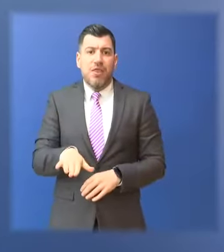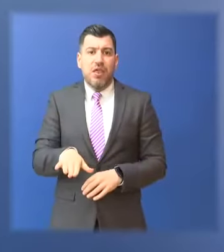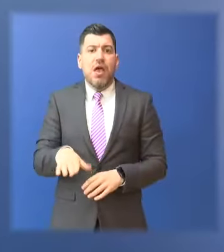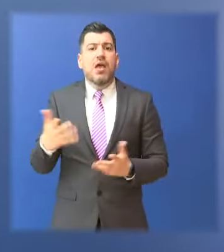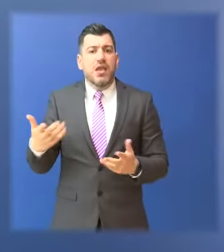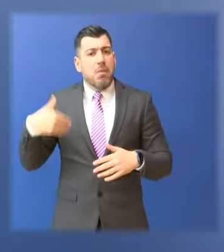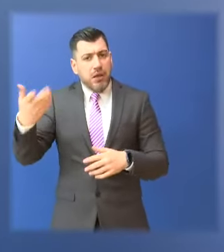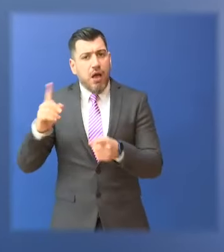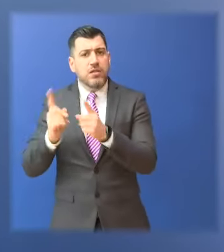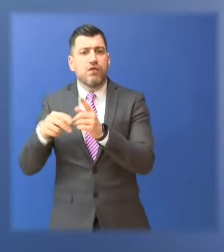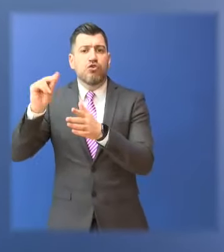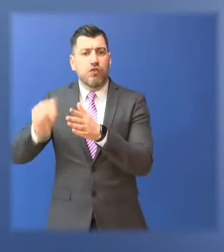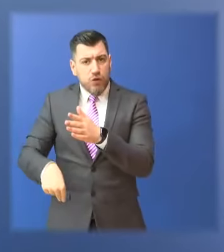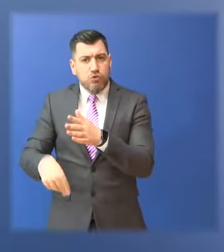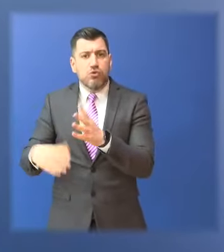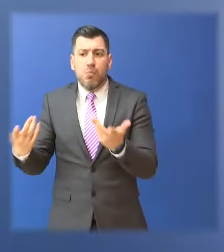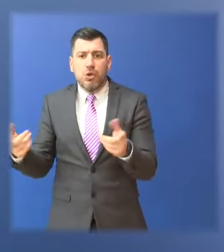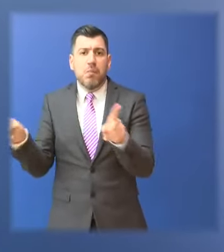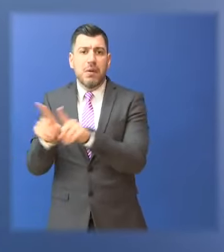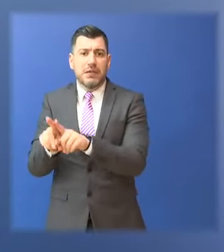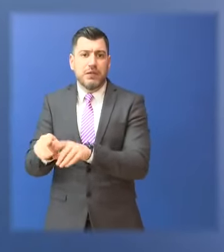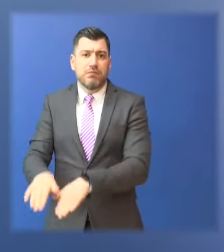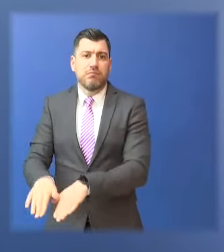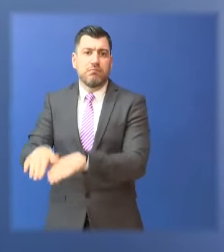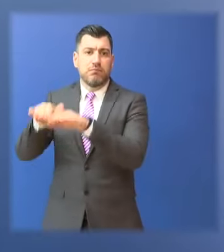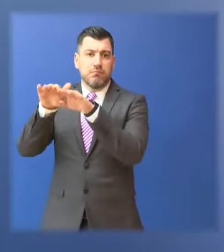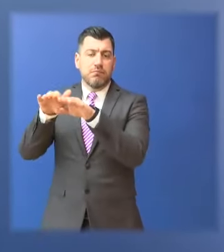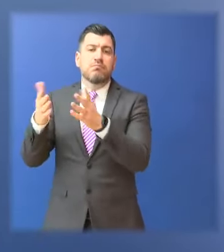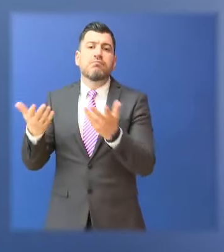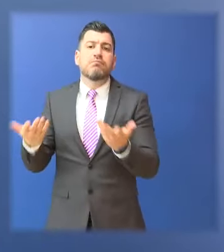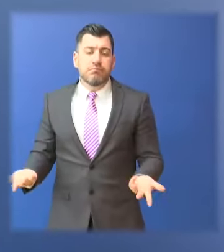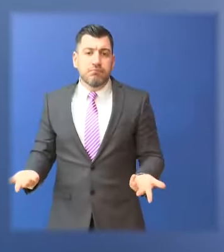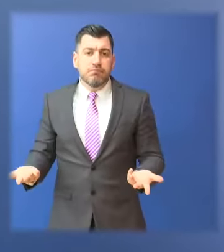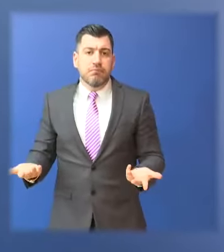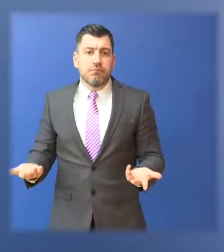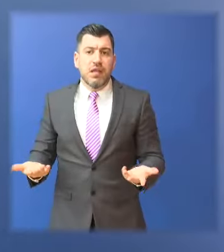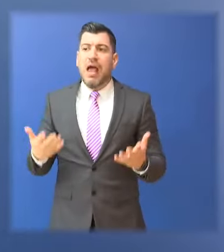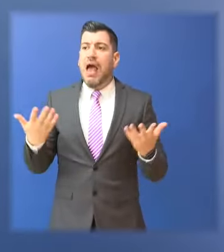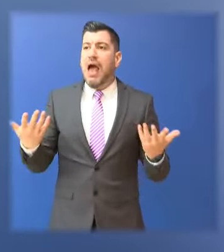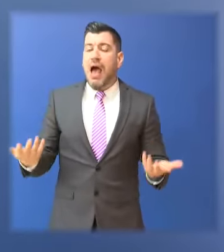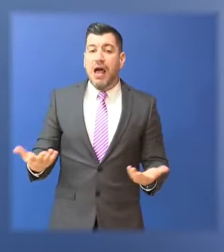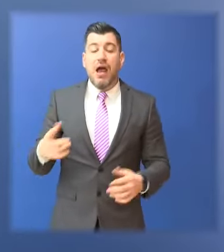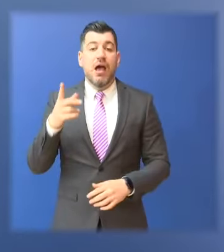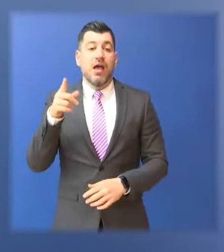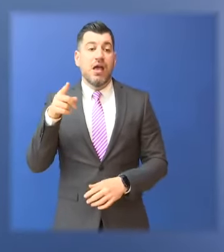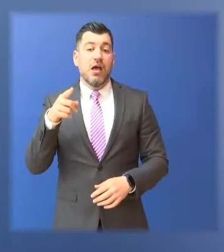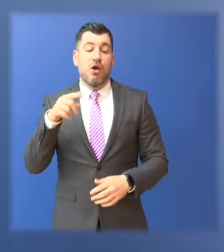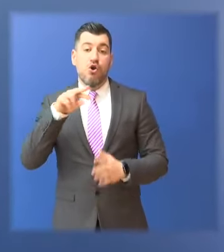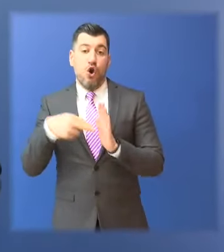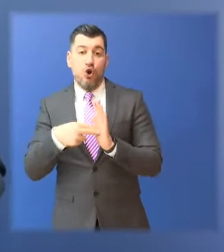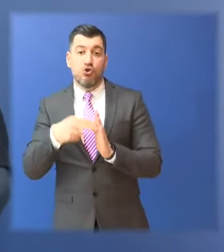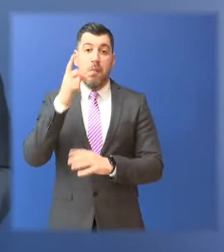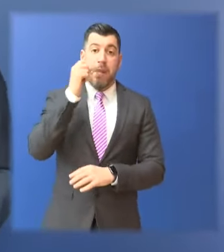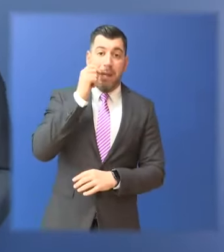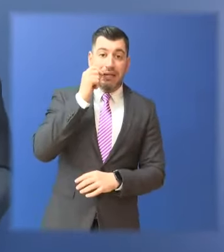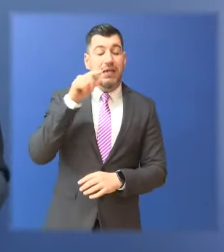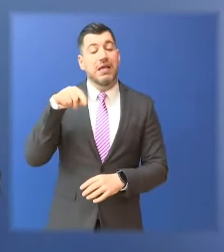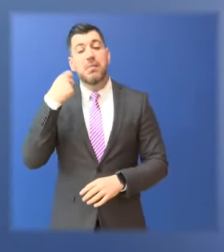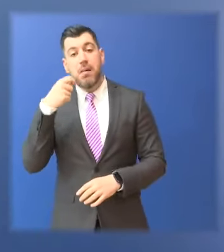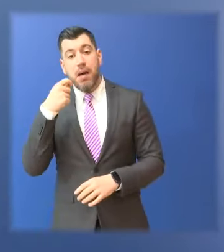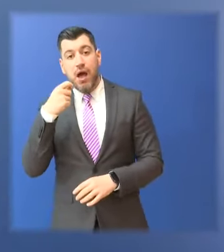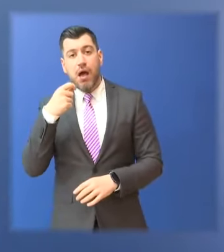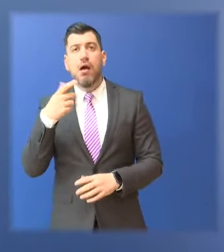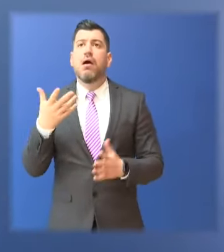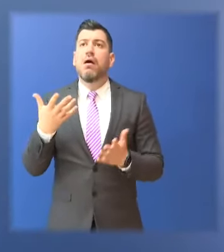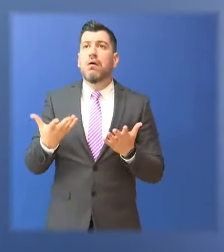ή μητέρα του παιδιού, λέξεις ιερές που εμείς δεν πρόκειται να τις αλλάξουμε, φύγει από τη ζωή, το παιδί αυτό είναι πολύ